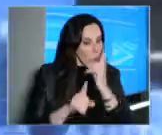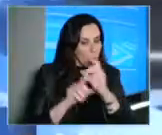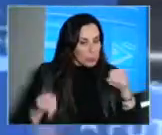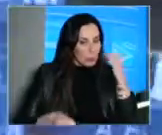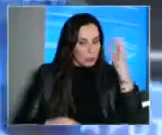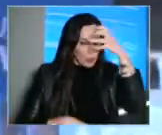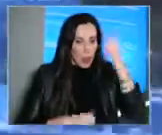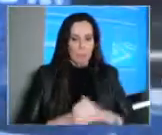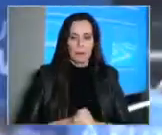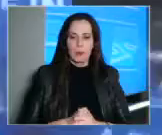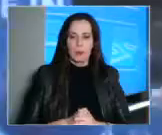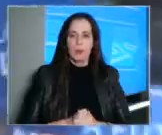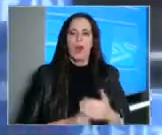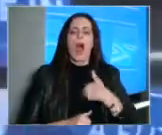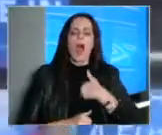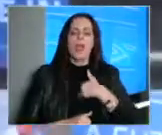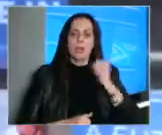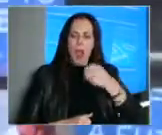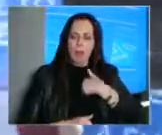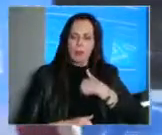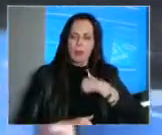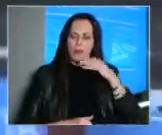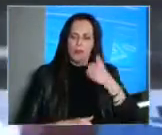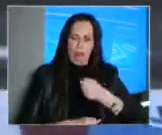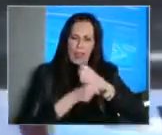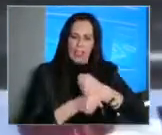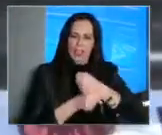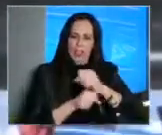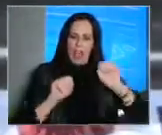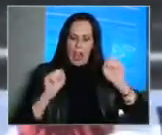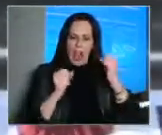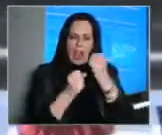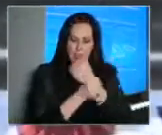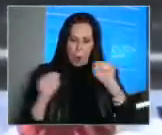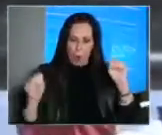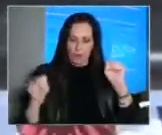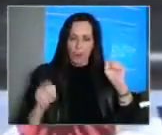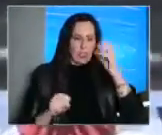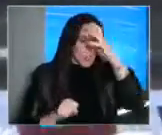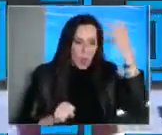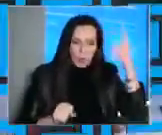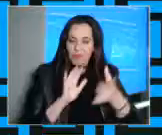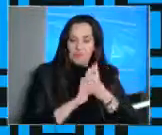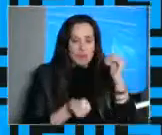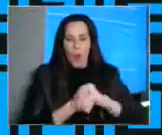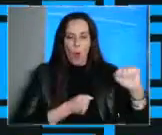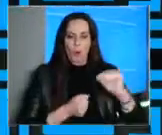טראמפ? And if I am the Democratic nominee, Donald Trump is